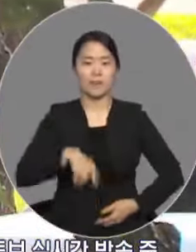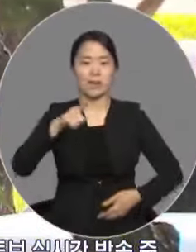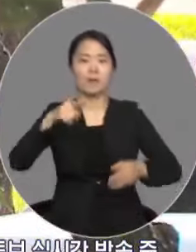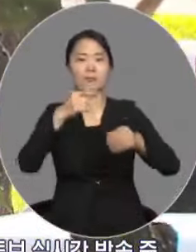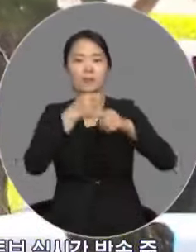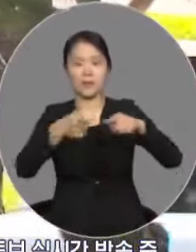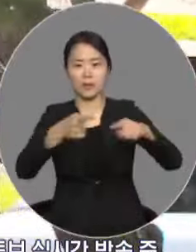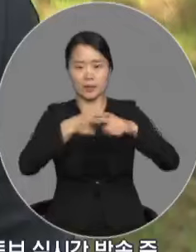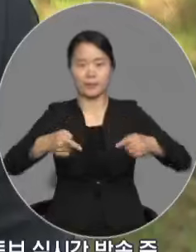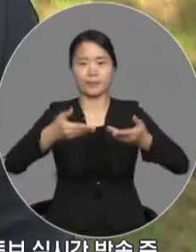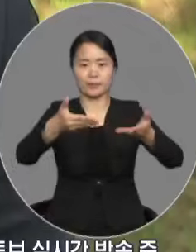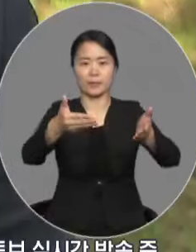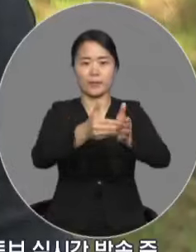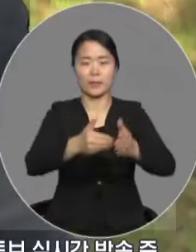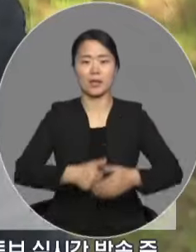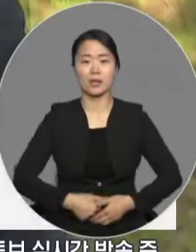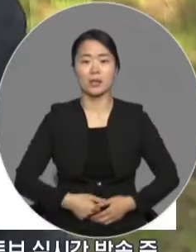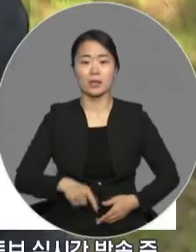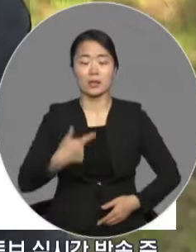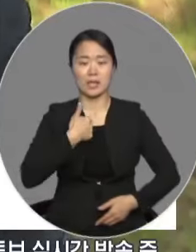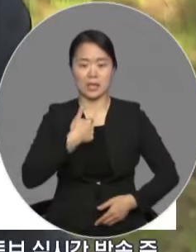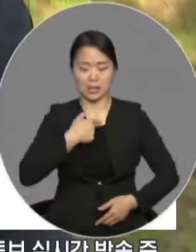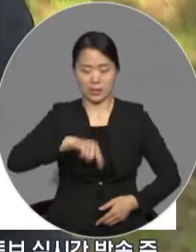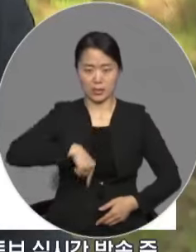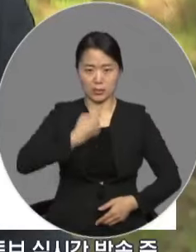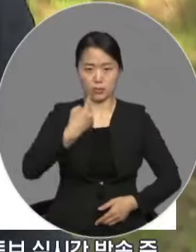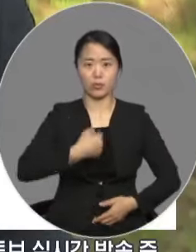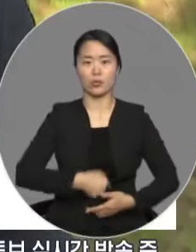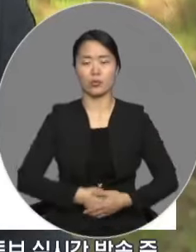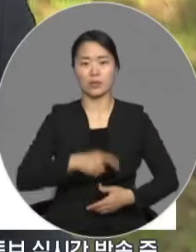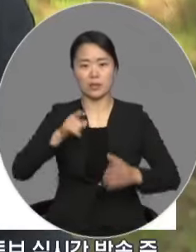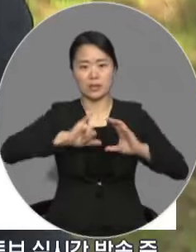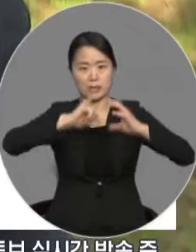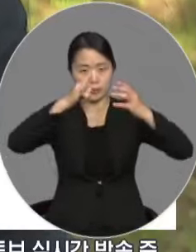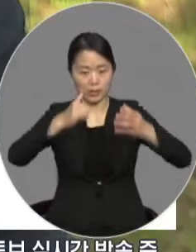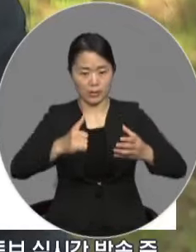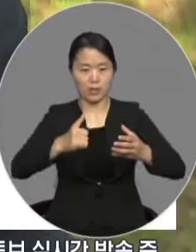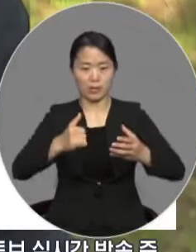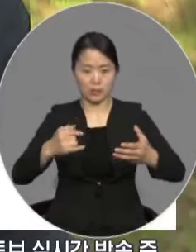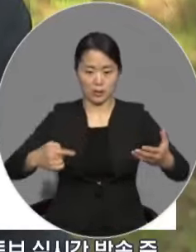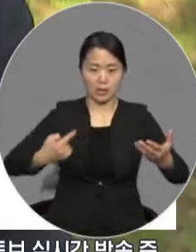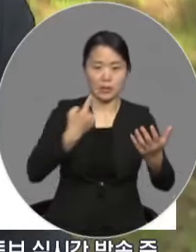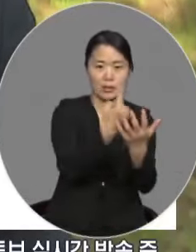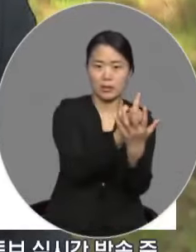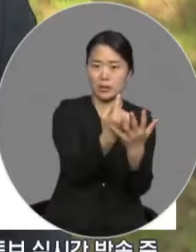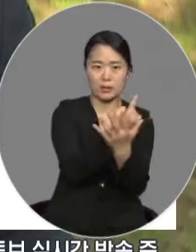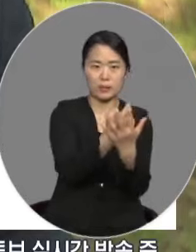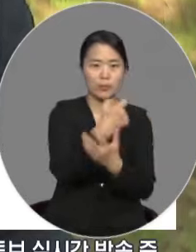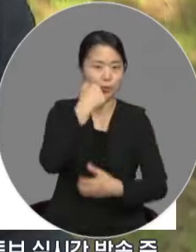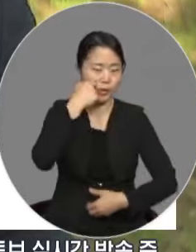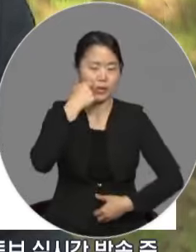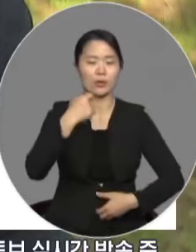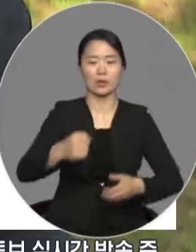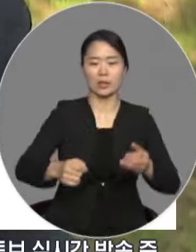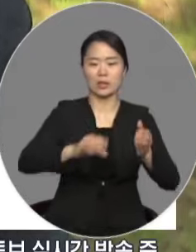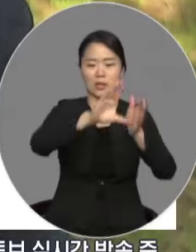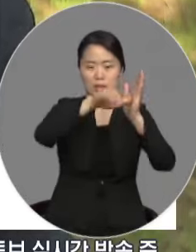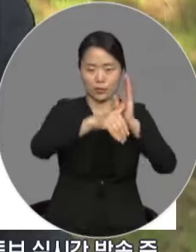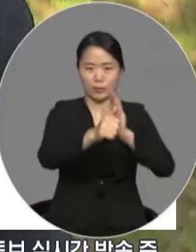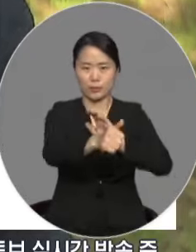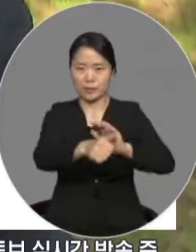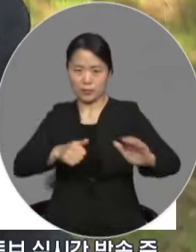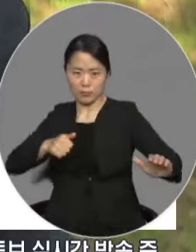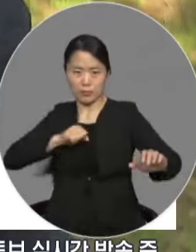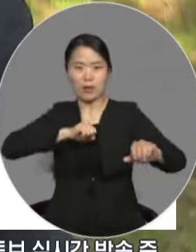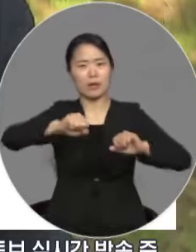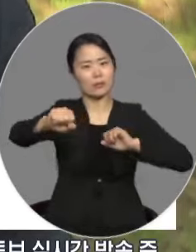평가했습니다. 저 스스로 이 세계와 좀 융화하지 못하고 좀 시대착오적인